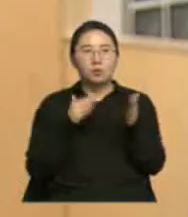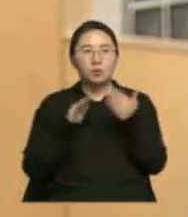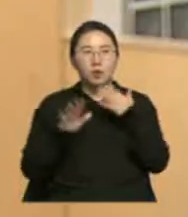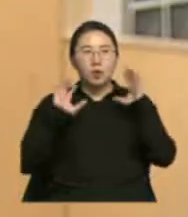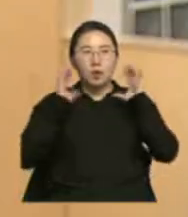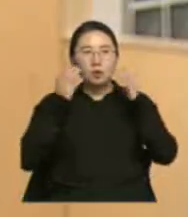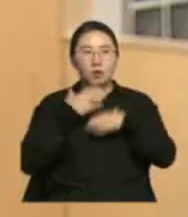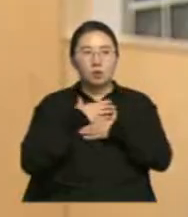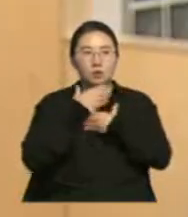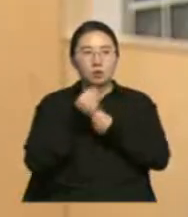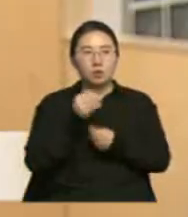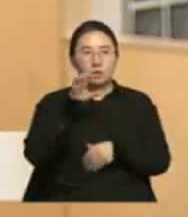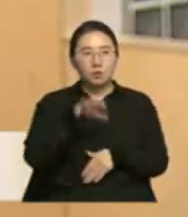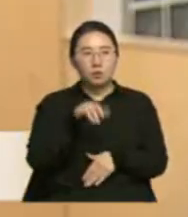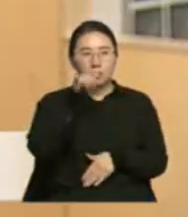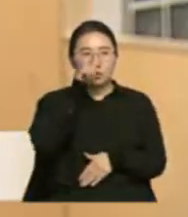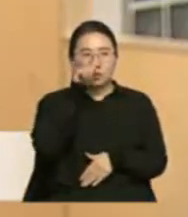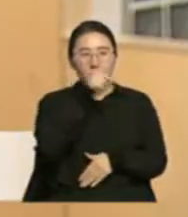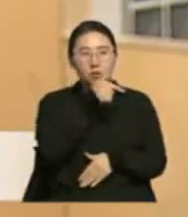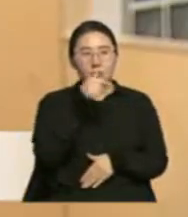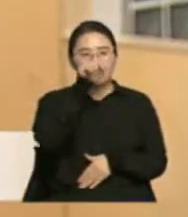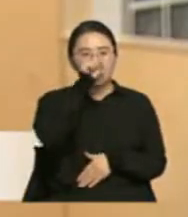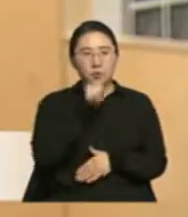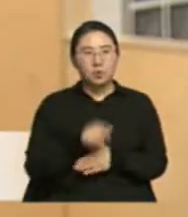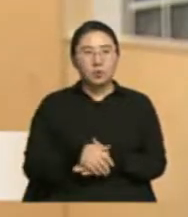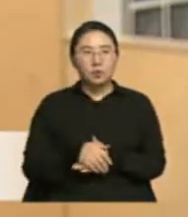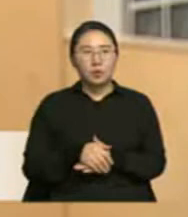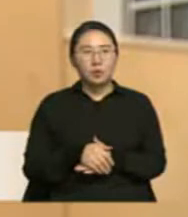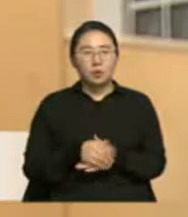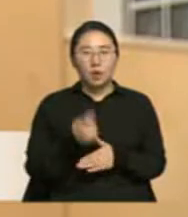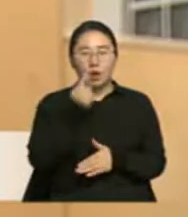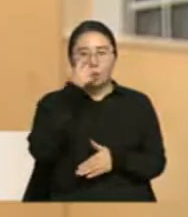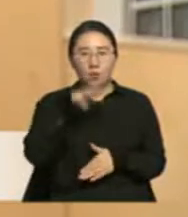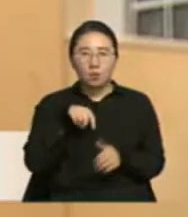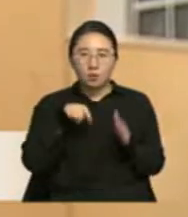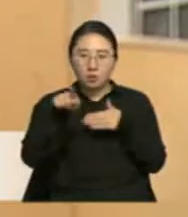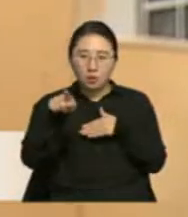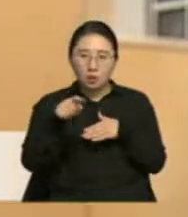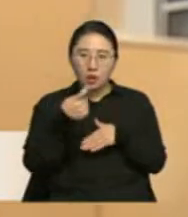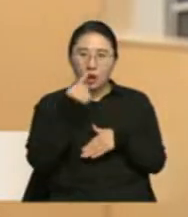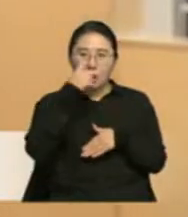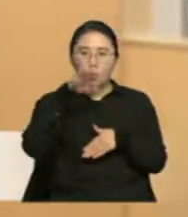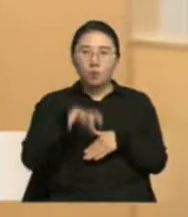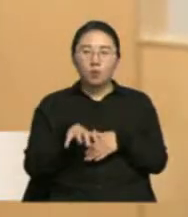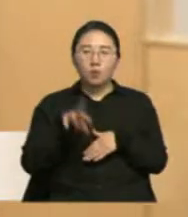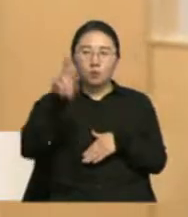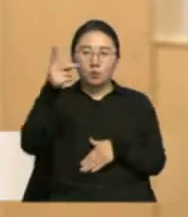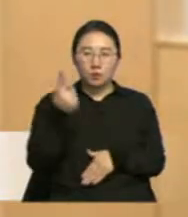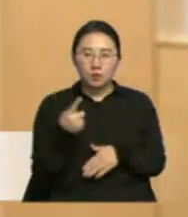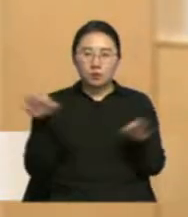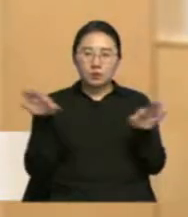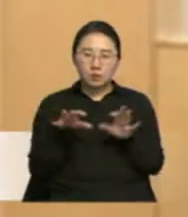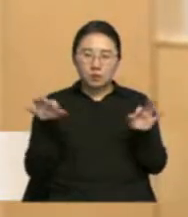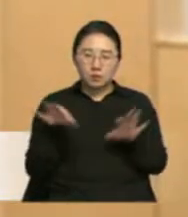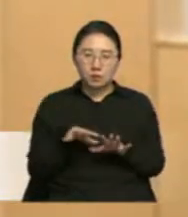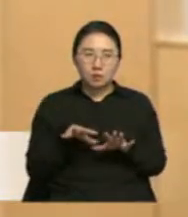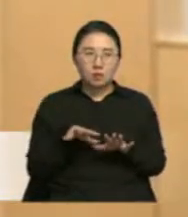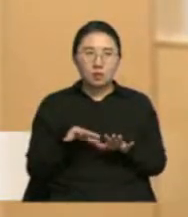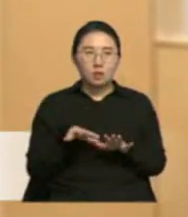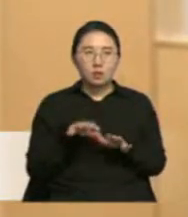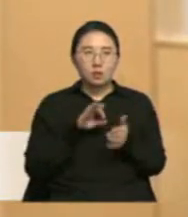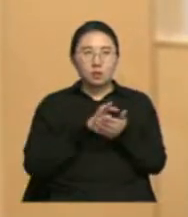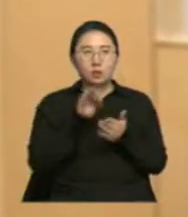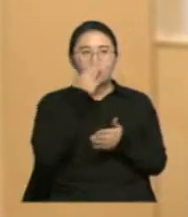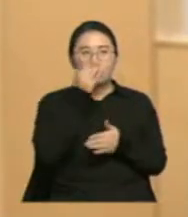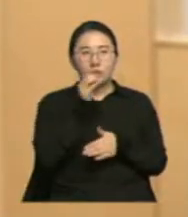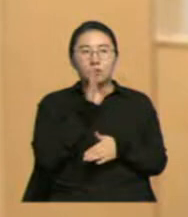아이들이 안전하게 있을 곳이 있다는 게 가장 큰 메리트고요. 학원을 가거나 학원을 돌아오고 나서 잠깐 그 짬에